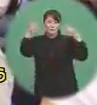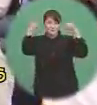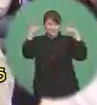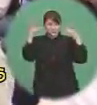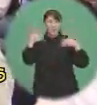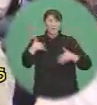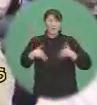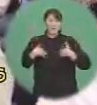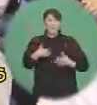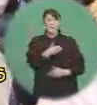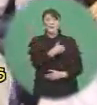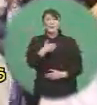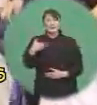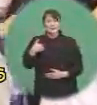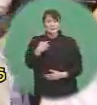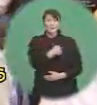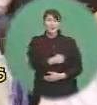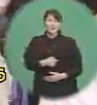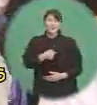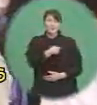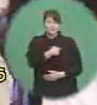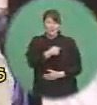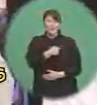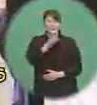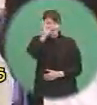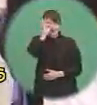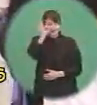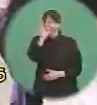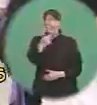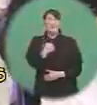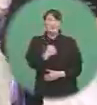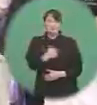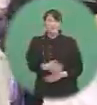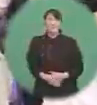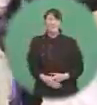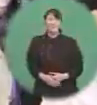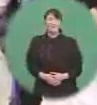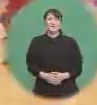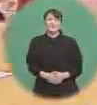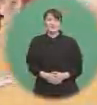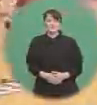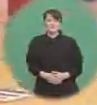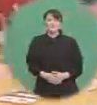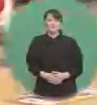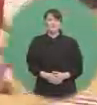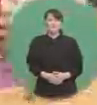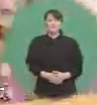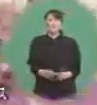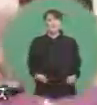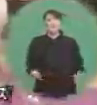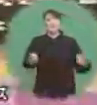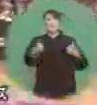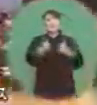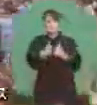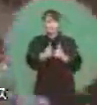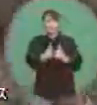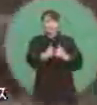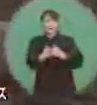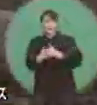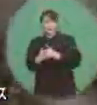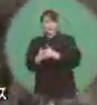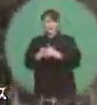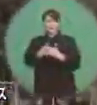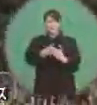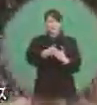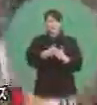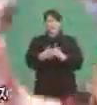こをかみしめて、そういう日にち、そんな気持ちで見てました、はい。 試合は後半追い上